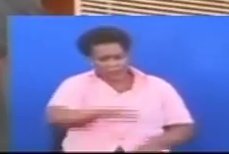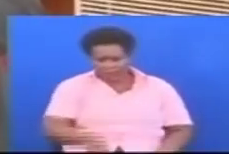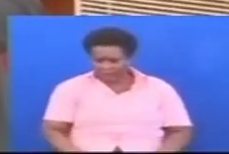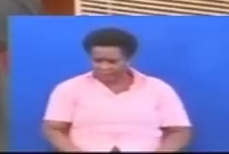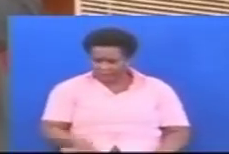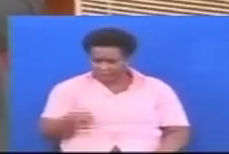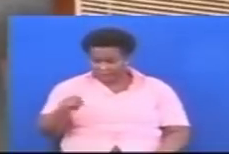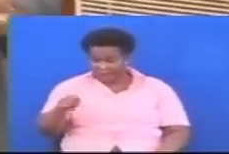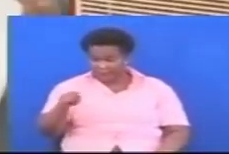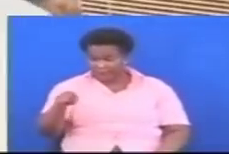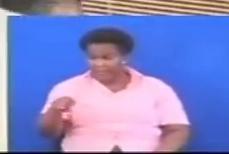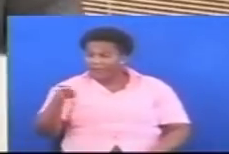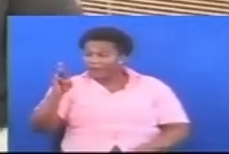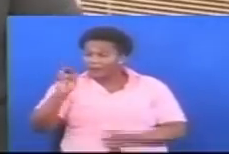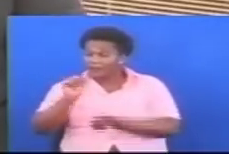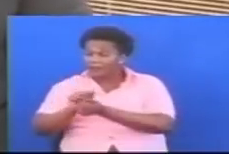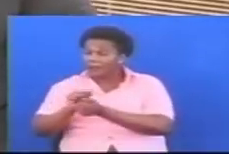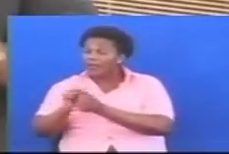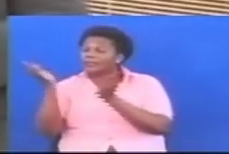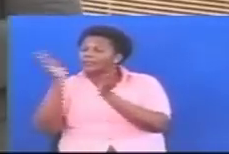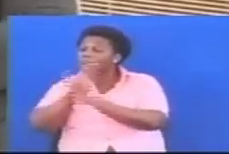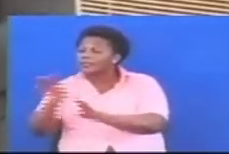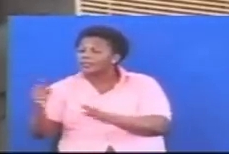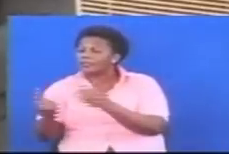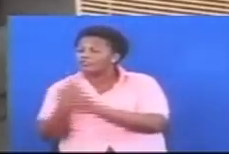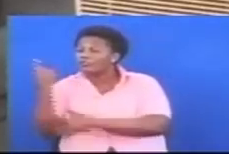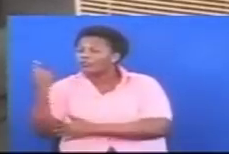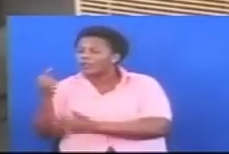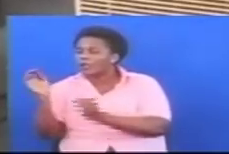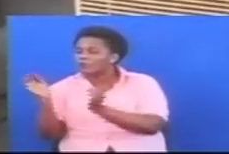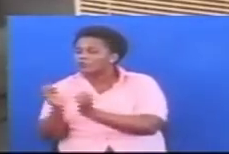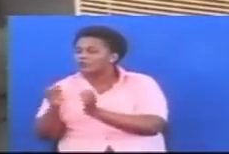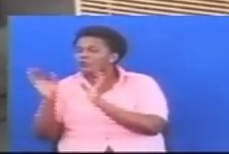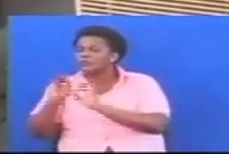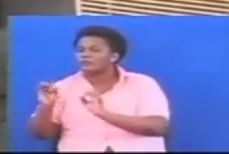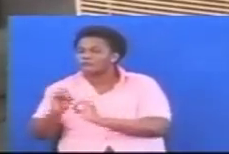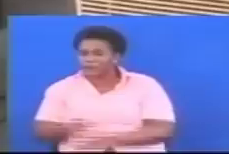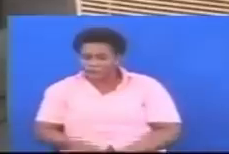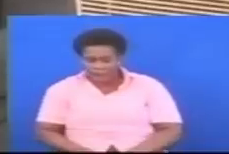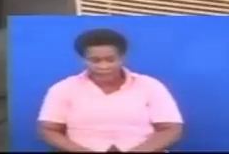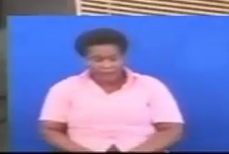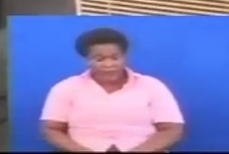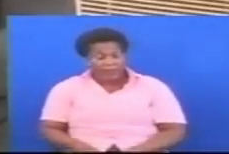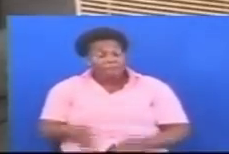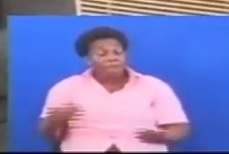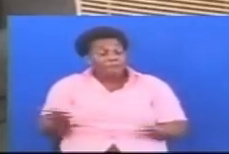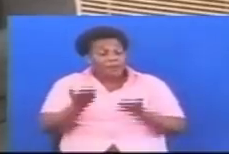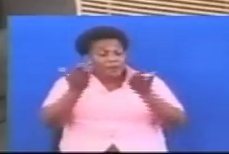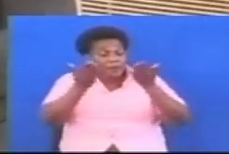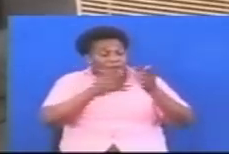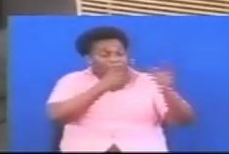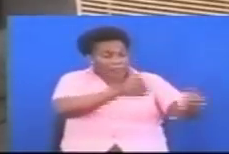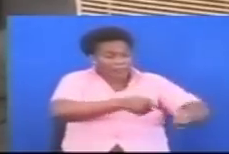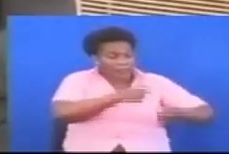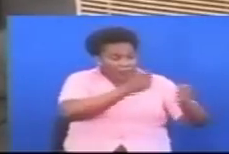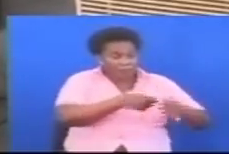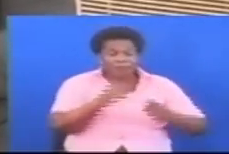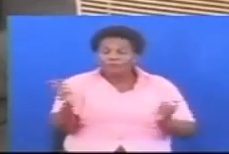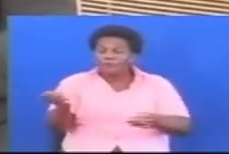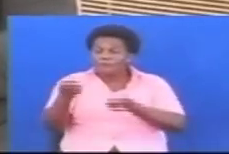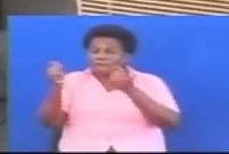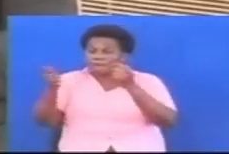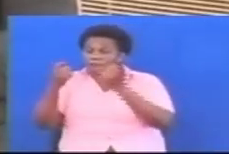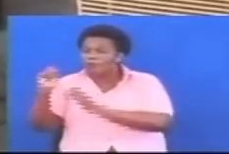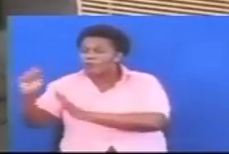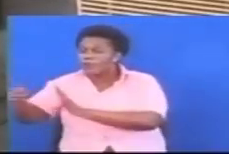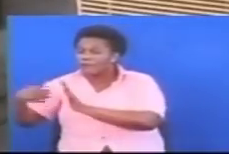rasilimali inayomalizika kama haitatunzwa ili kuwa endelevu. Na hivyo maendeleo ya kilimo, mifugo, viwanda vyote vinategemea